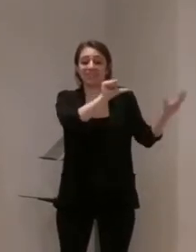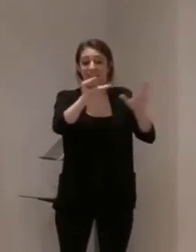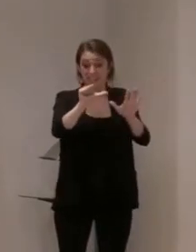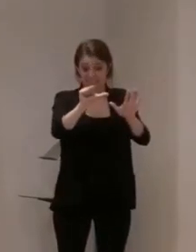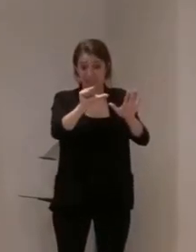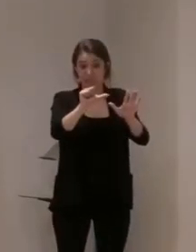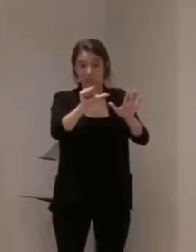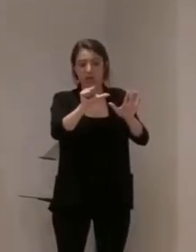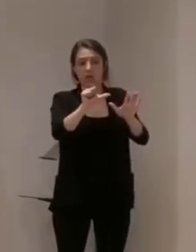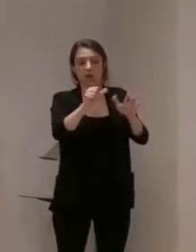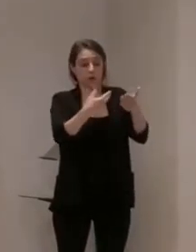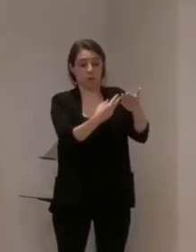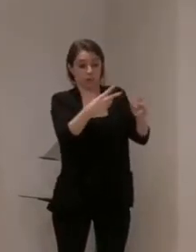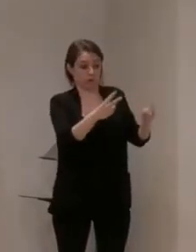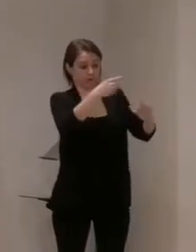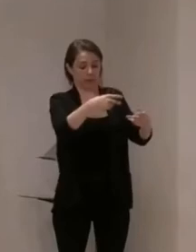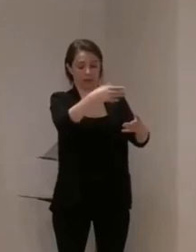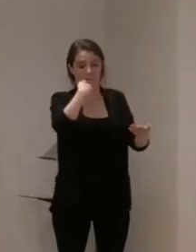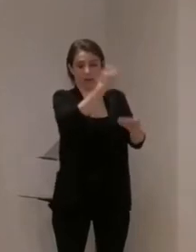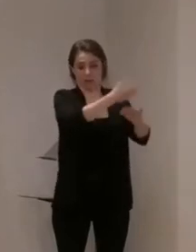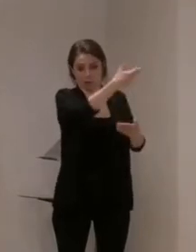era el...